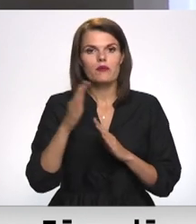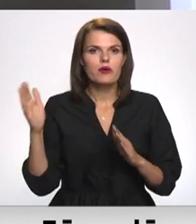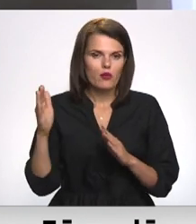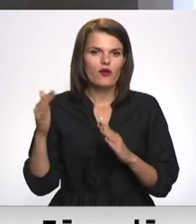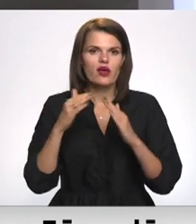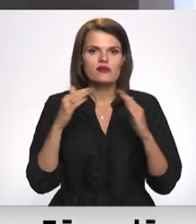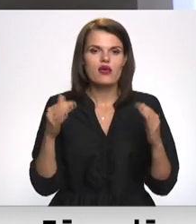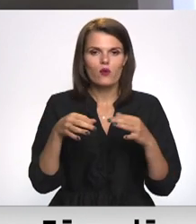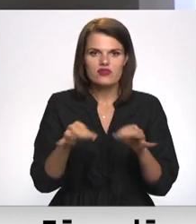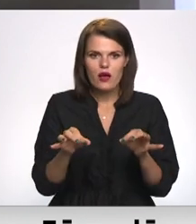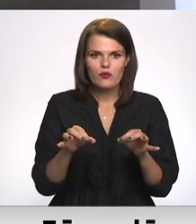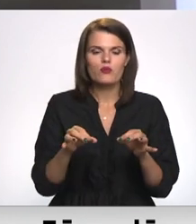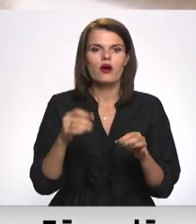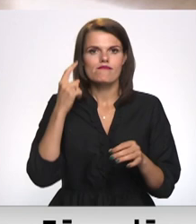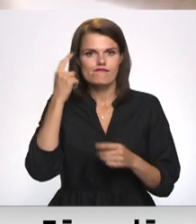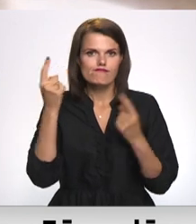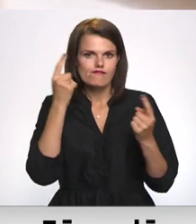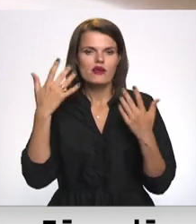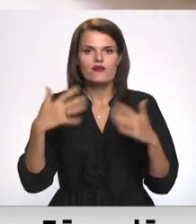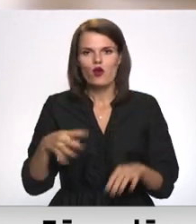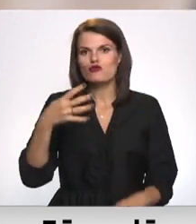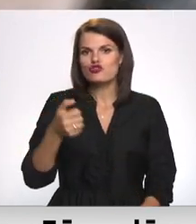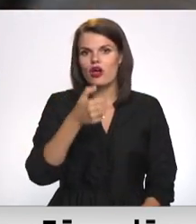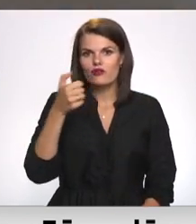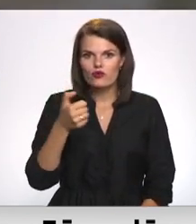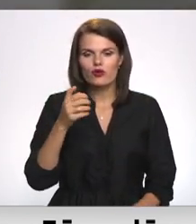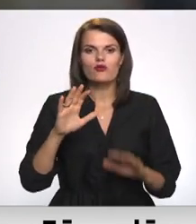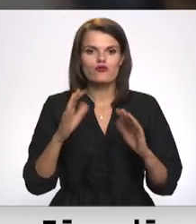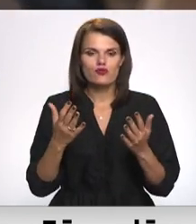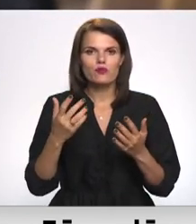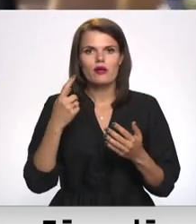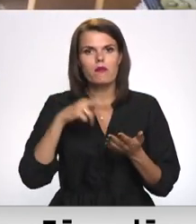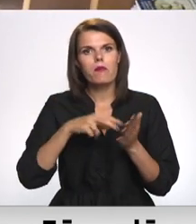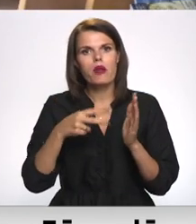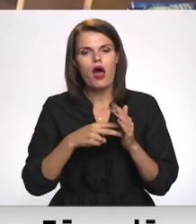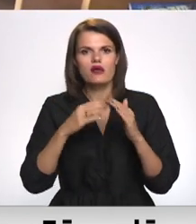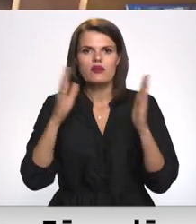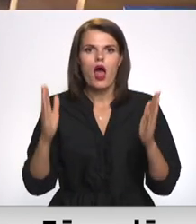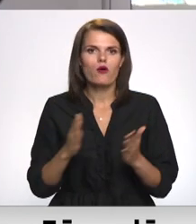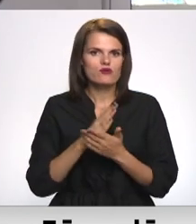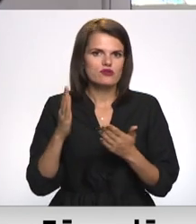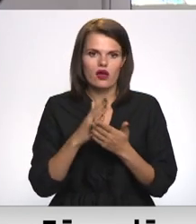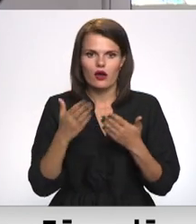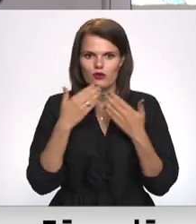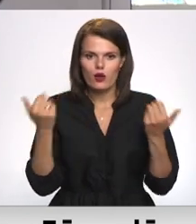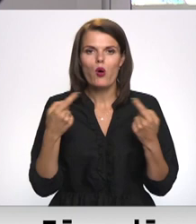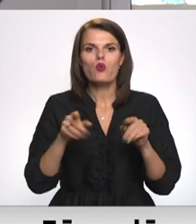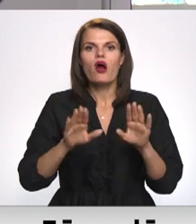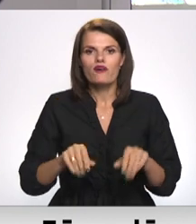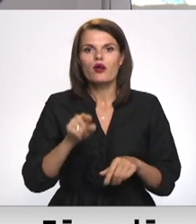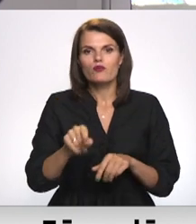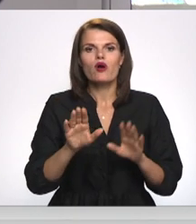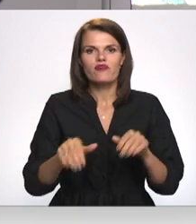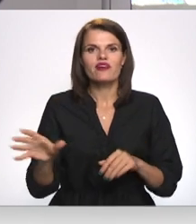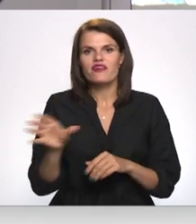bibliotekas ēkas atbrīvošanu gaisā virmo jau 4 gadus, bet doma ēku sakārtot īsti neesot bijusi. Ko nu mēs varējām, to mēs varējām.